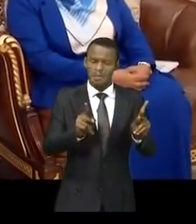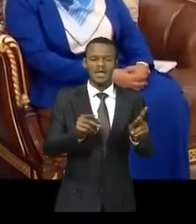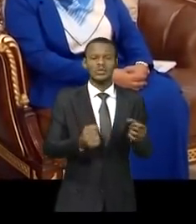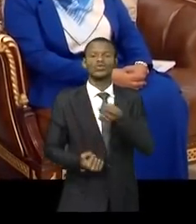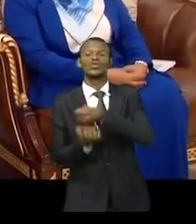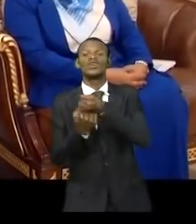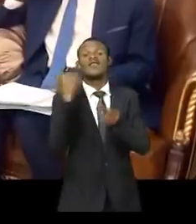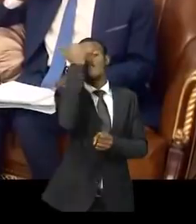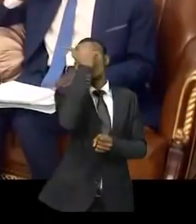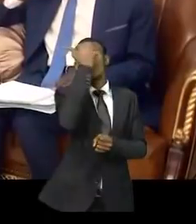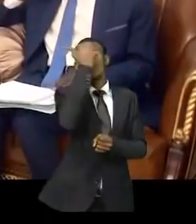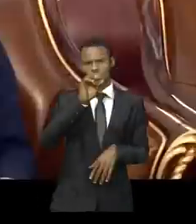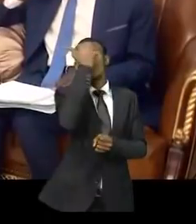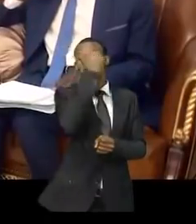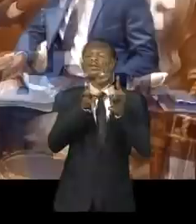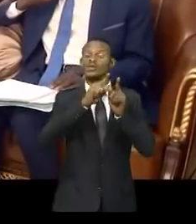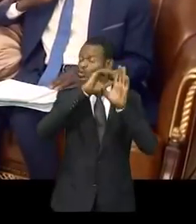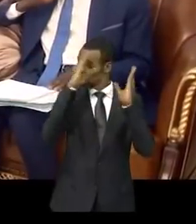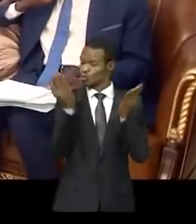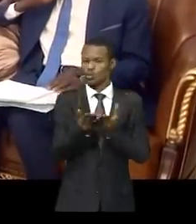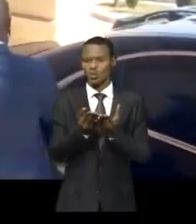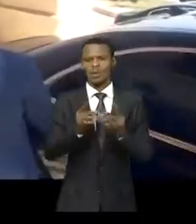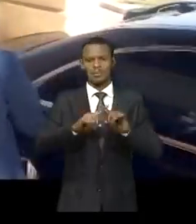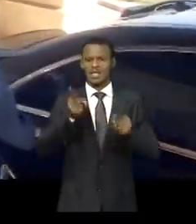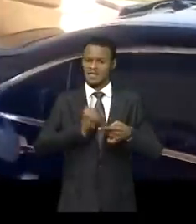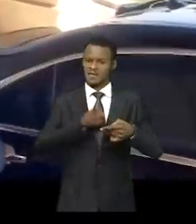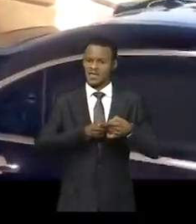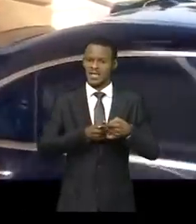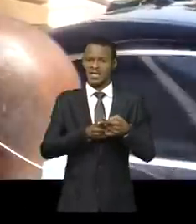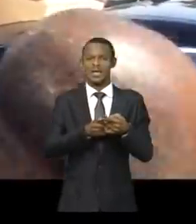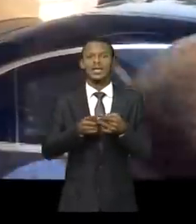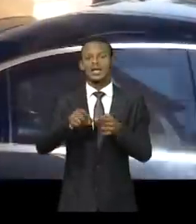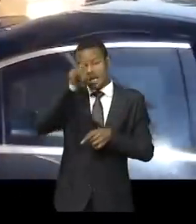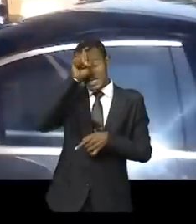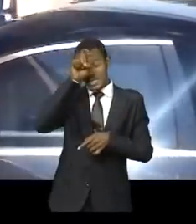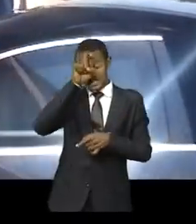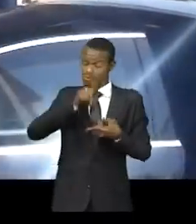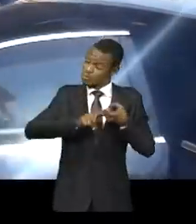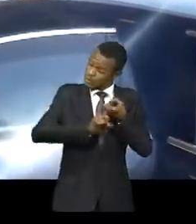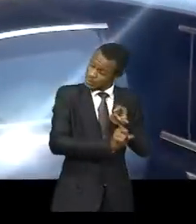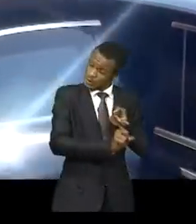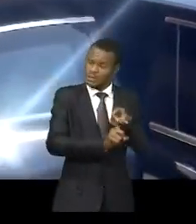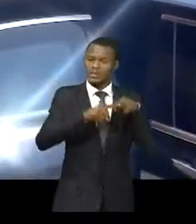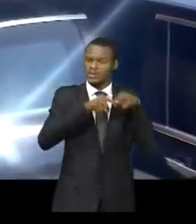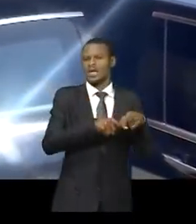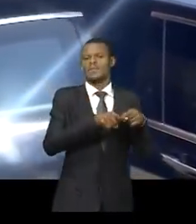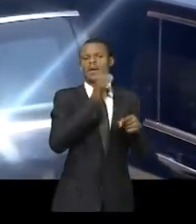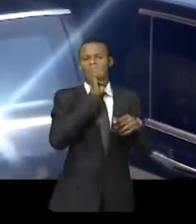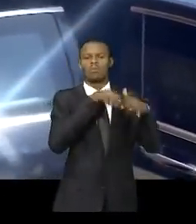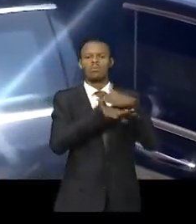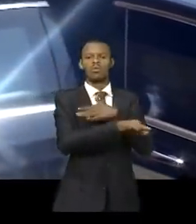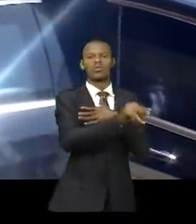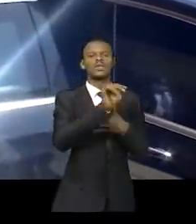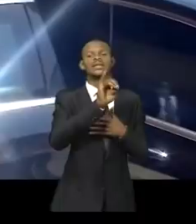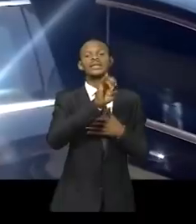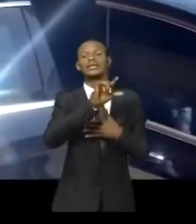extrêmement dépendant du Nil pour son accès à l'eau. Tout comme le Soudan, se considérant également victime en estimant que